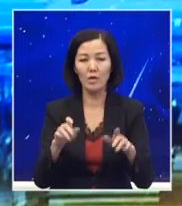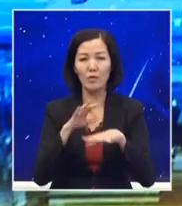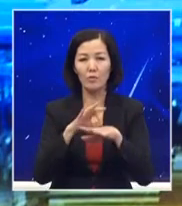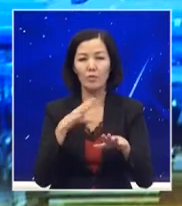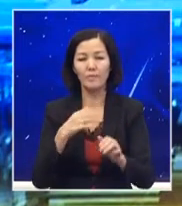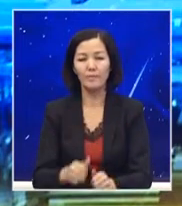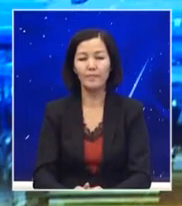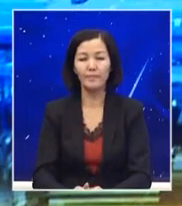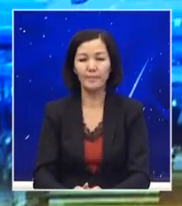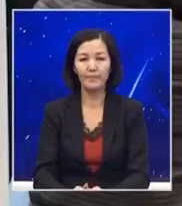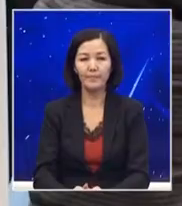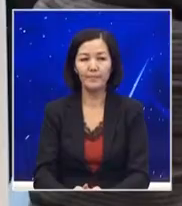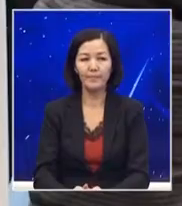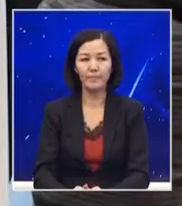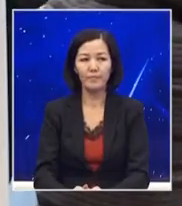салтанатты түрде өтті.